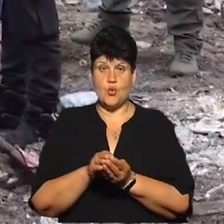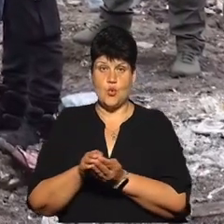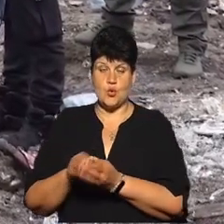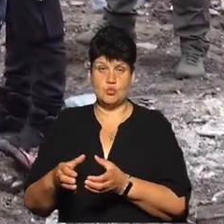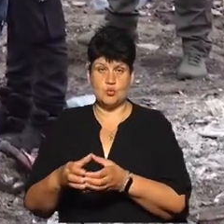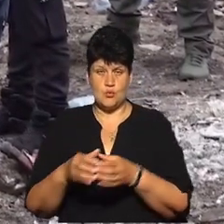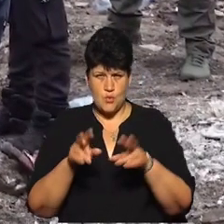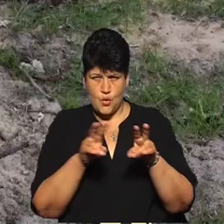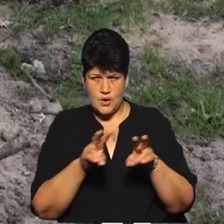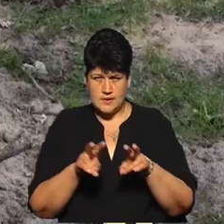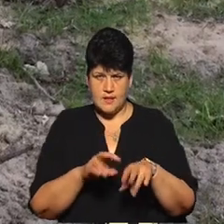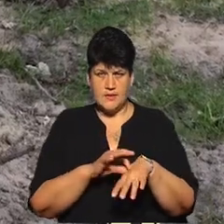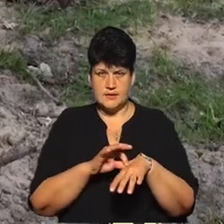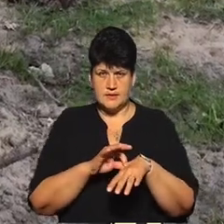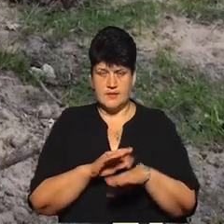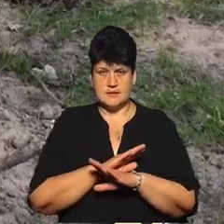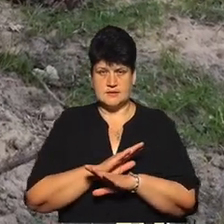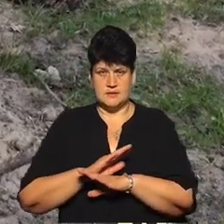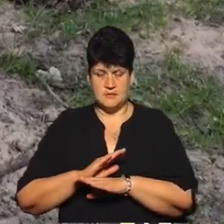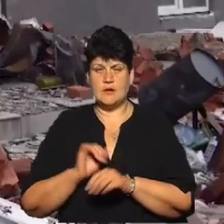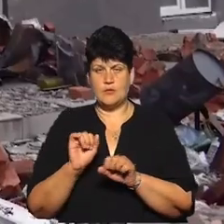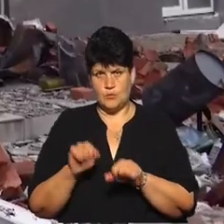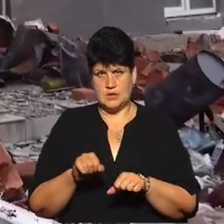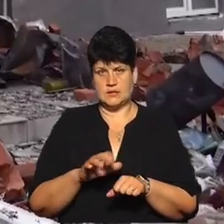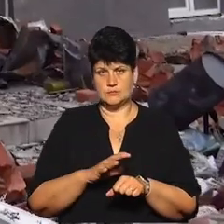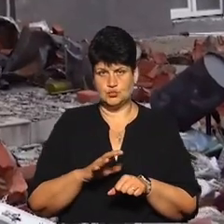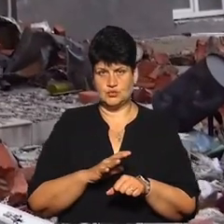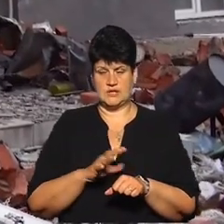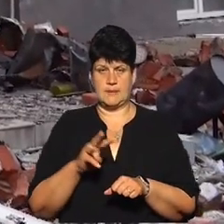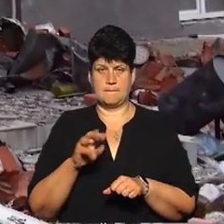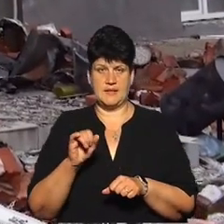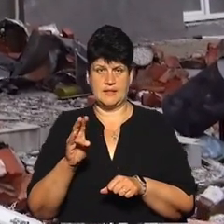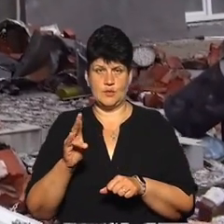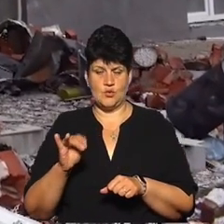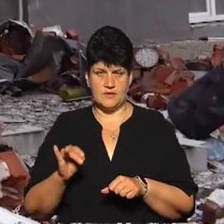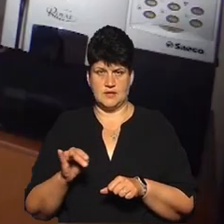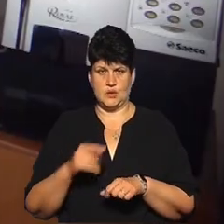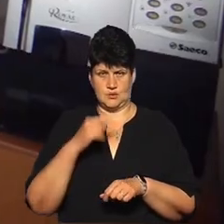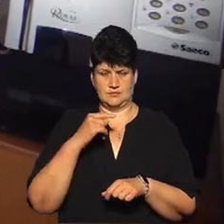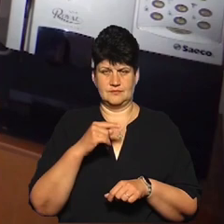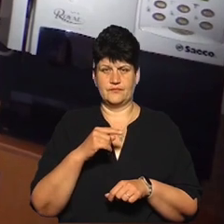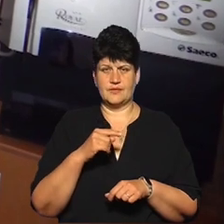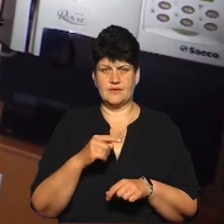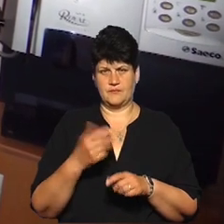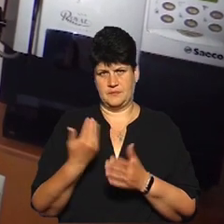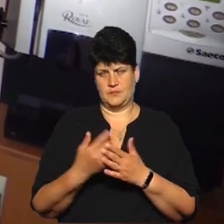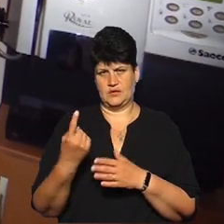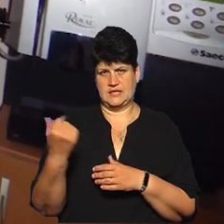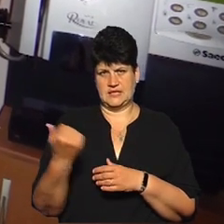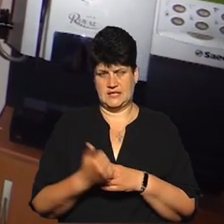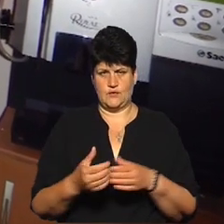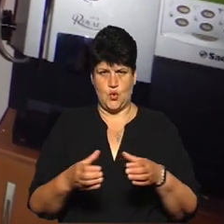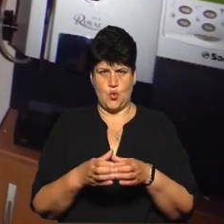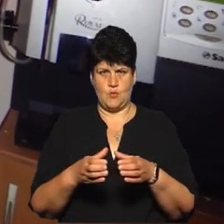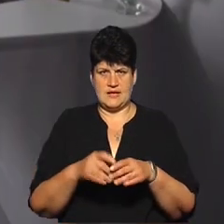тіла загиблих, бо вони теж могли бути заміновані росіянами. Майже тиждень в складі команди та слідчо-оперативної групи